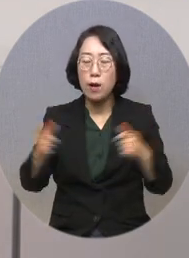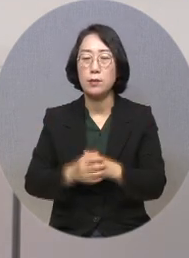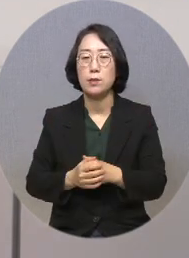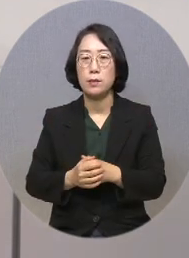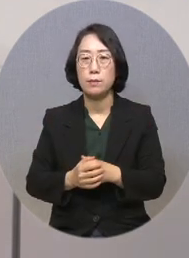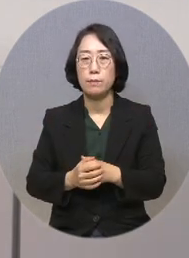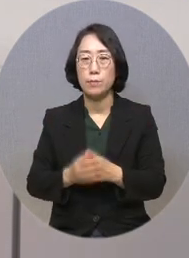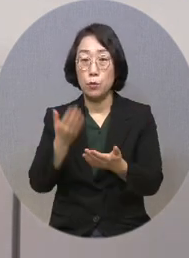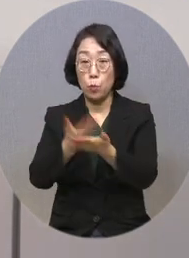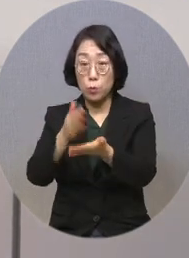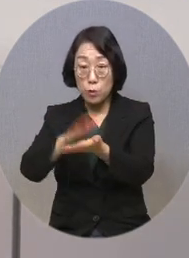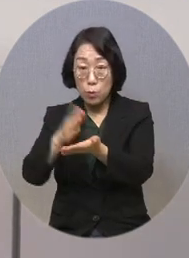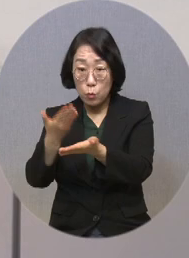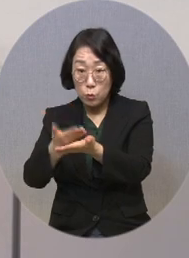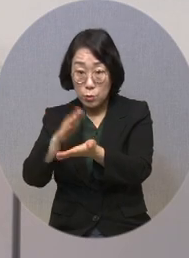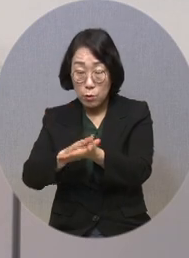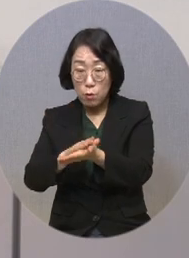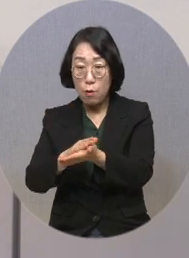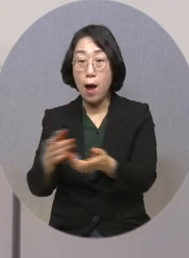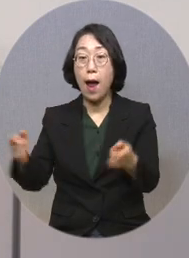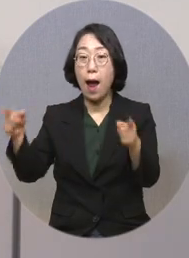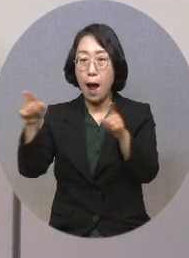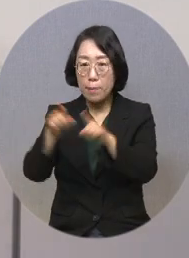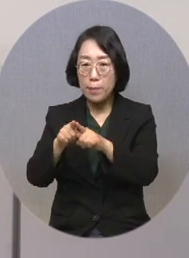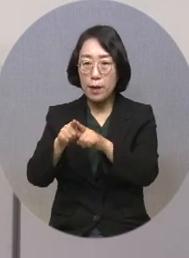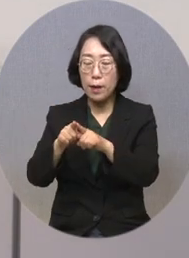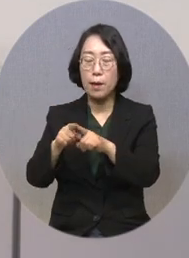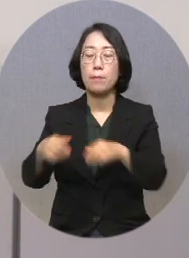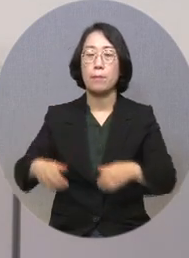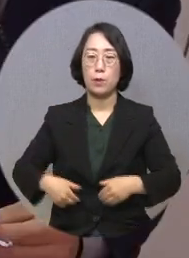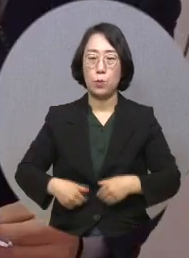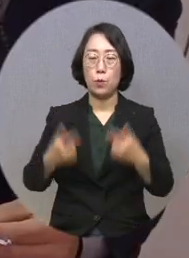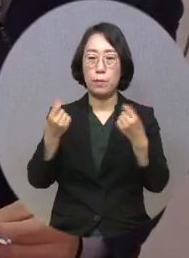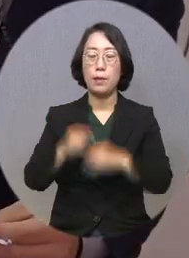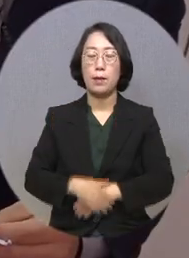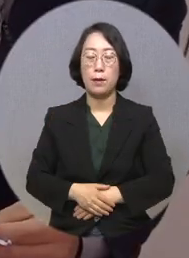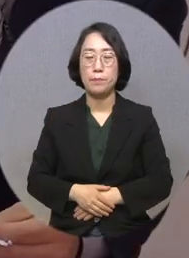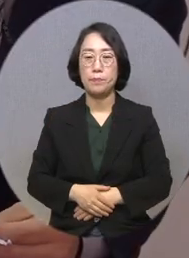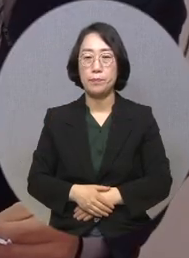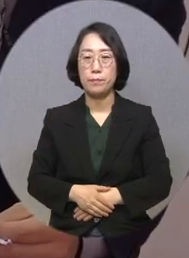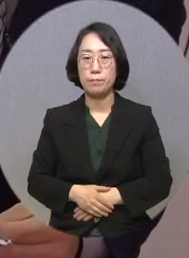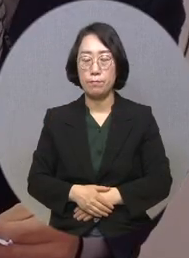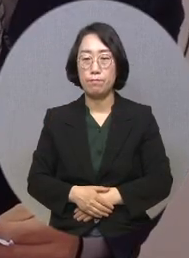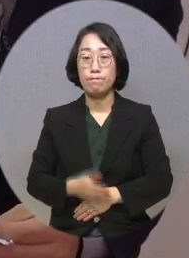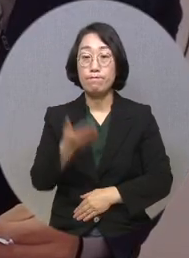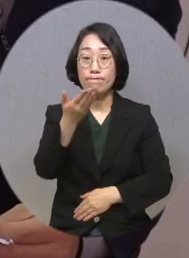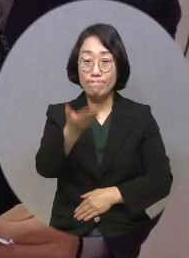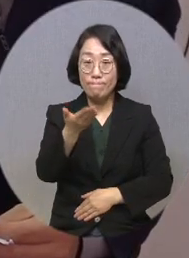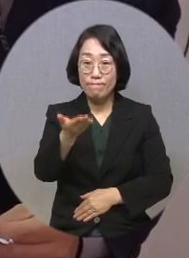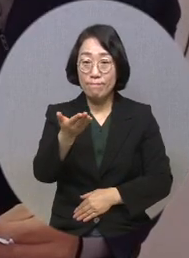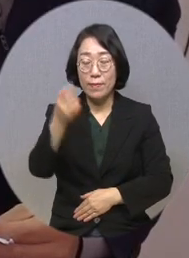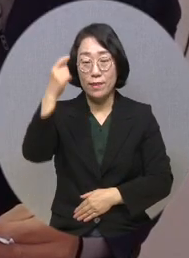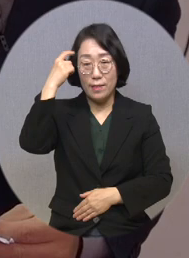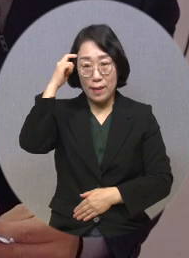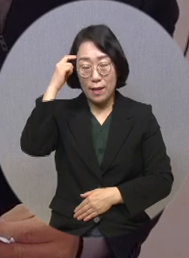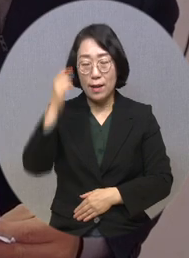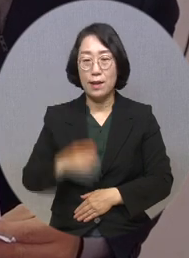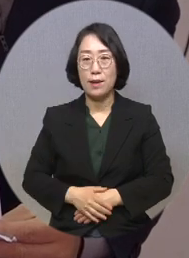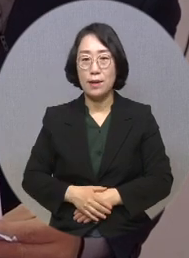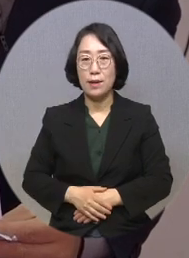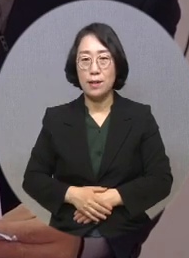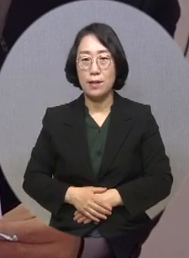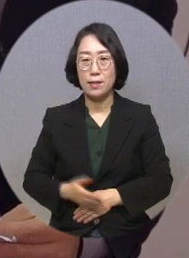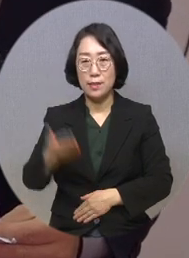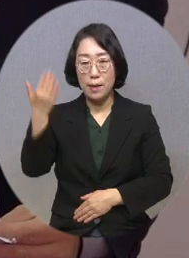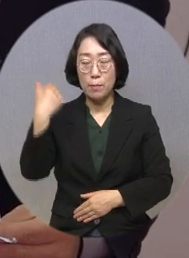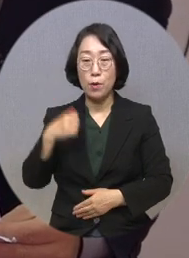병행해서 추진돼야지 된다고 생각합니다. 네, 원장님께서는 지난 그